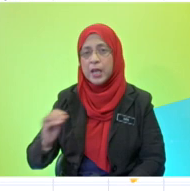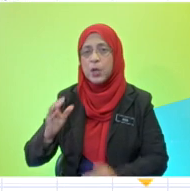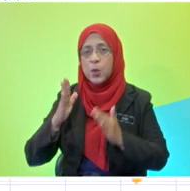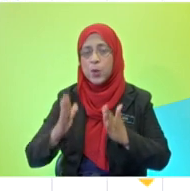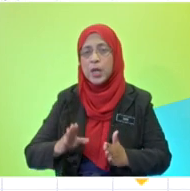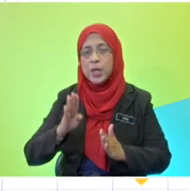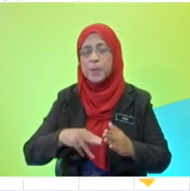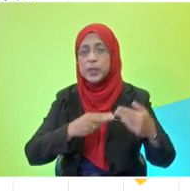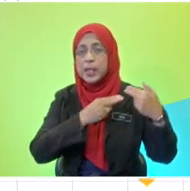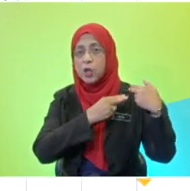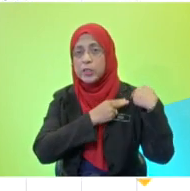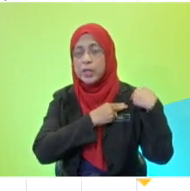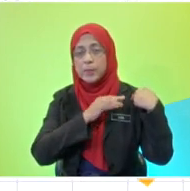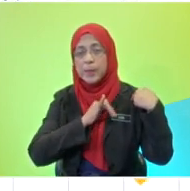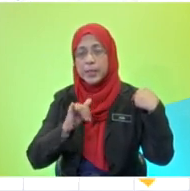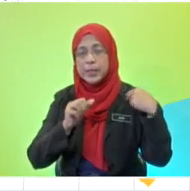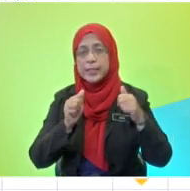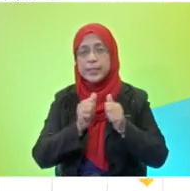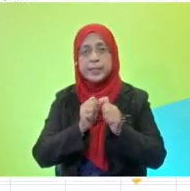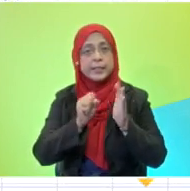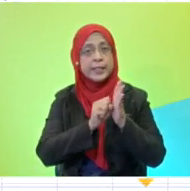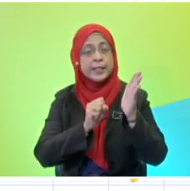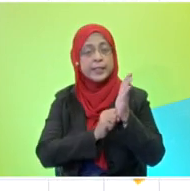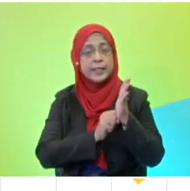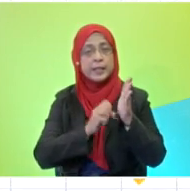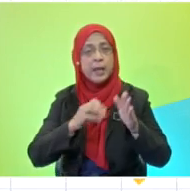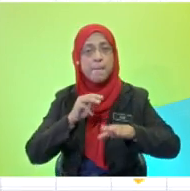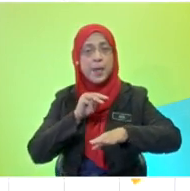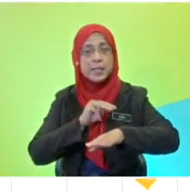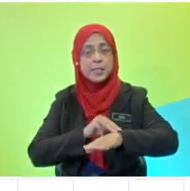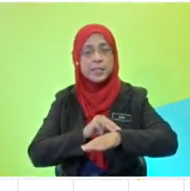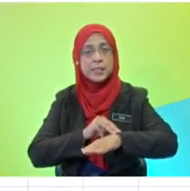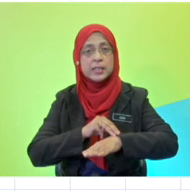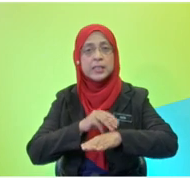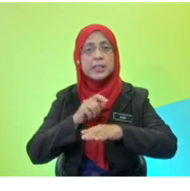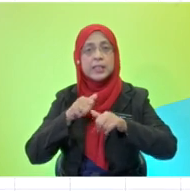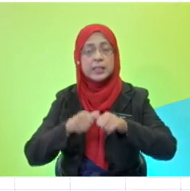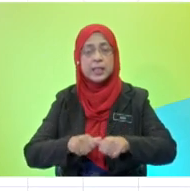syarat-syarat dan informasi yang ditetapkan oleh jarak